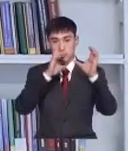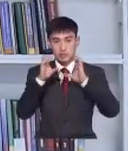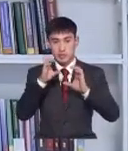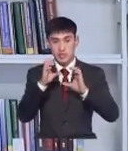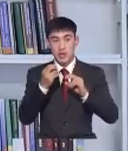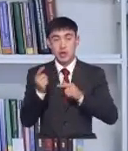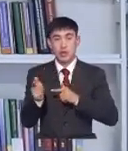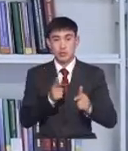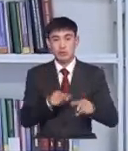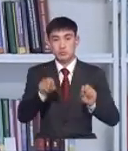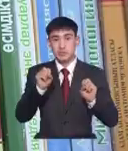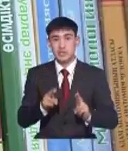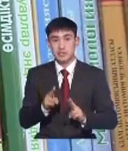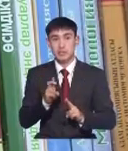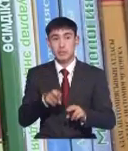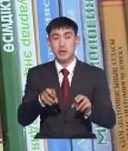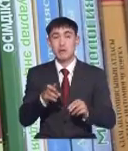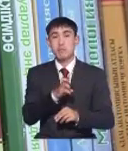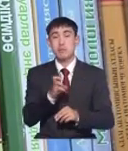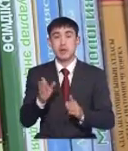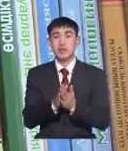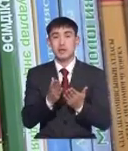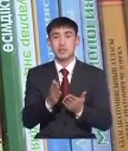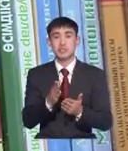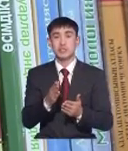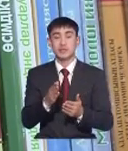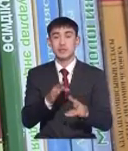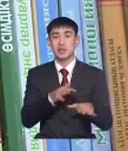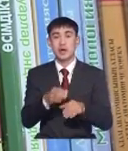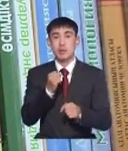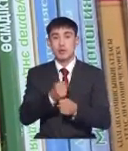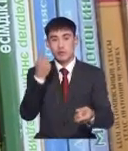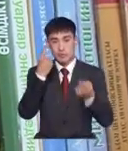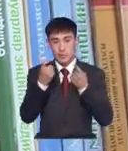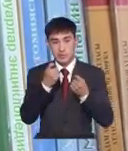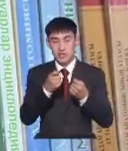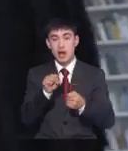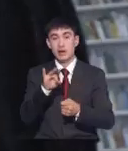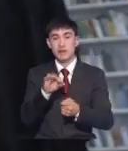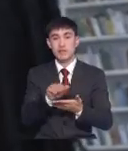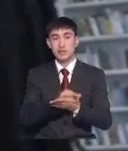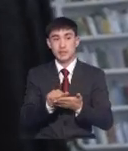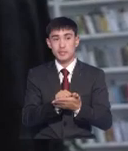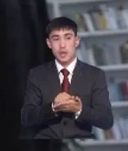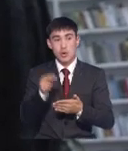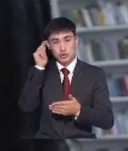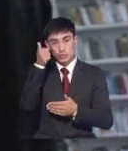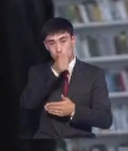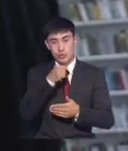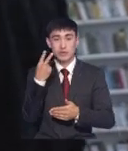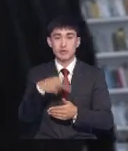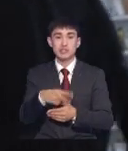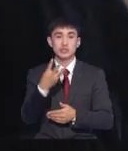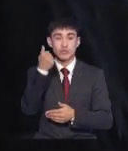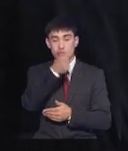заведений готовящих специалистов по специальности библиотечное дело обработка информации и архивное дело а на учебный год с